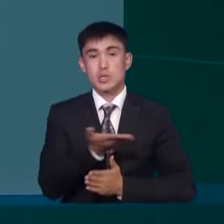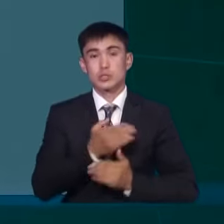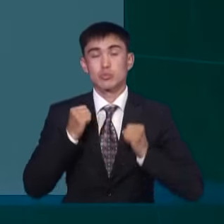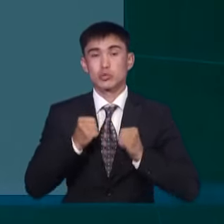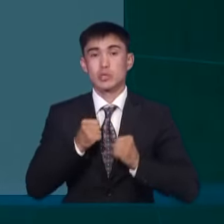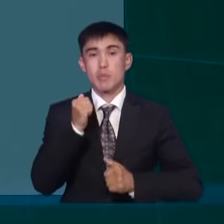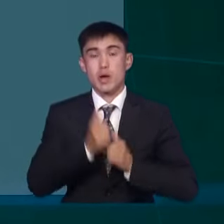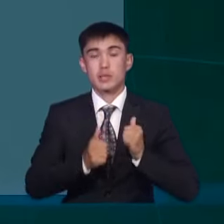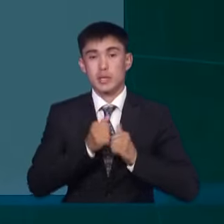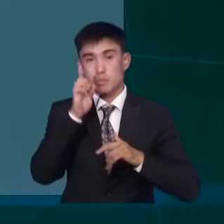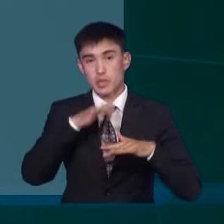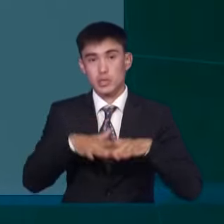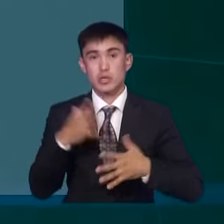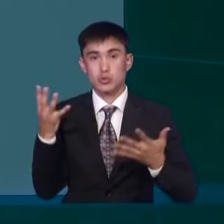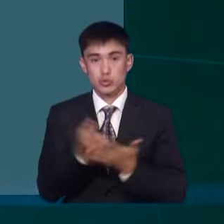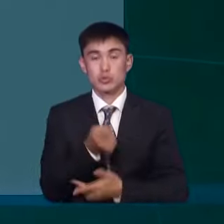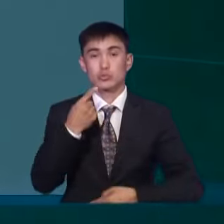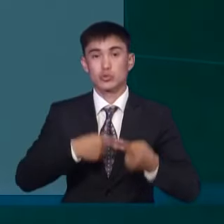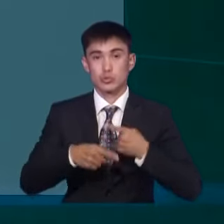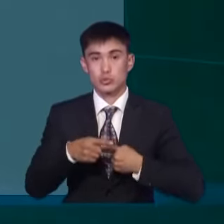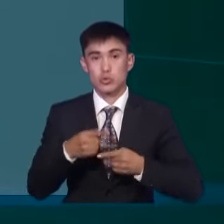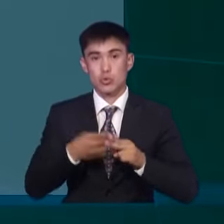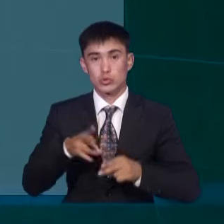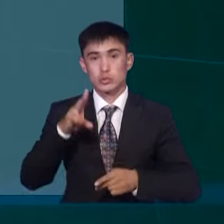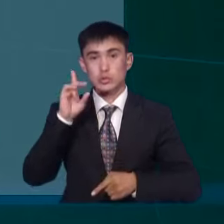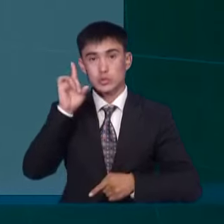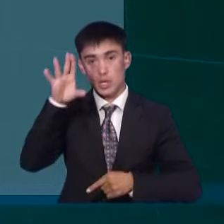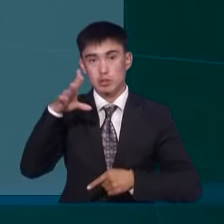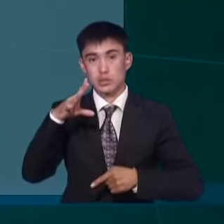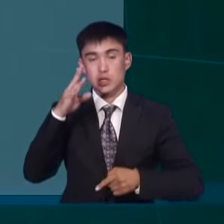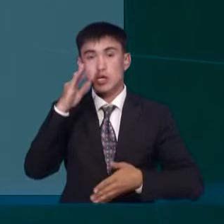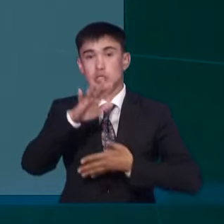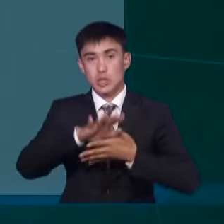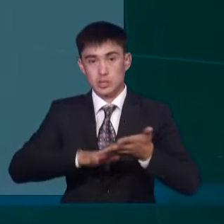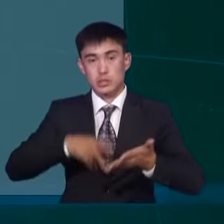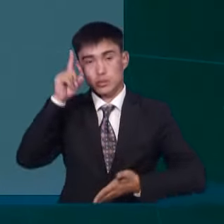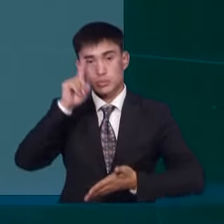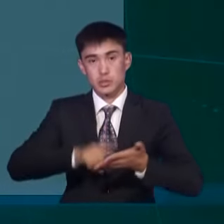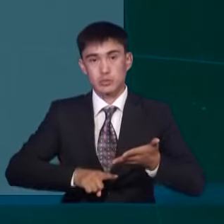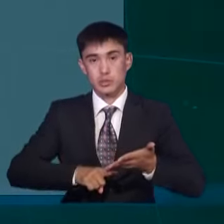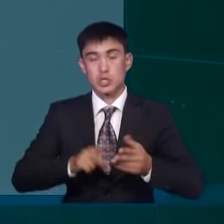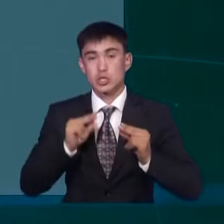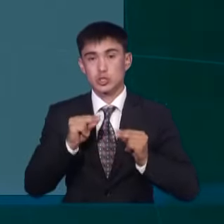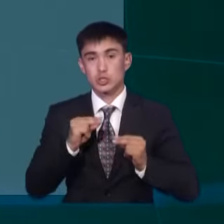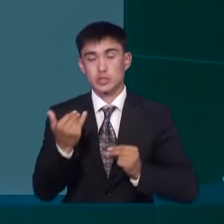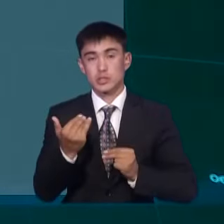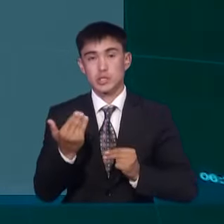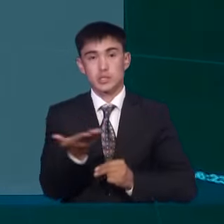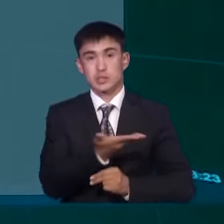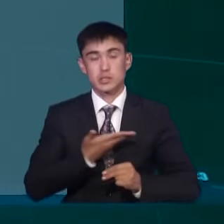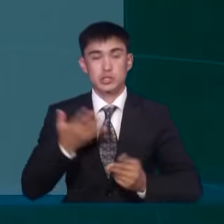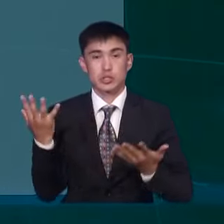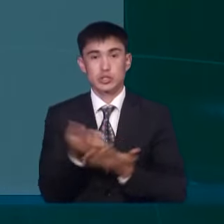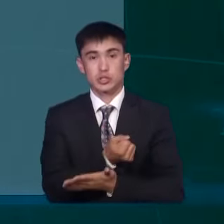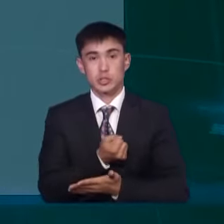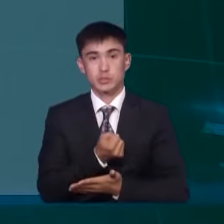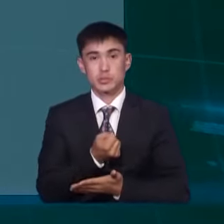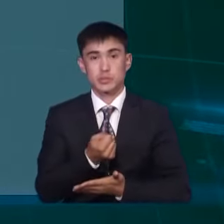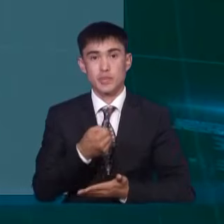Спортшыларымыз әрдайым елге жүлдемен оралып жүр. Осы даңқты жолда абыроймен жалғайсыздар деп сенем. Шын мәнінде сіздердің